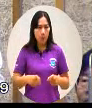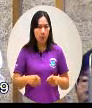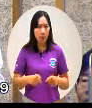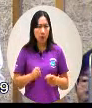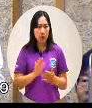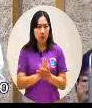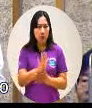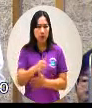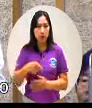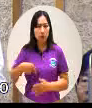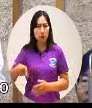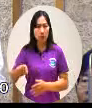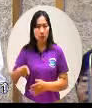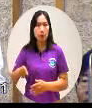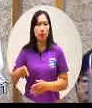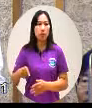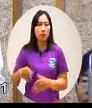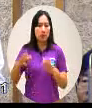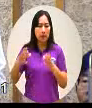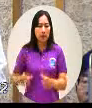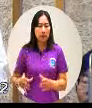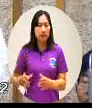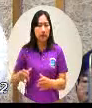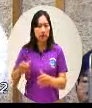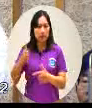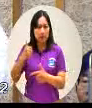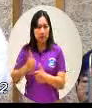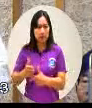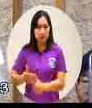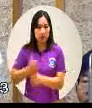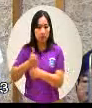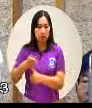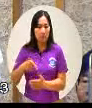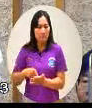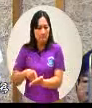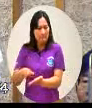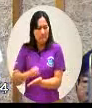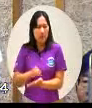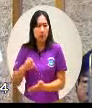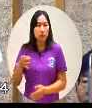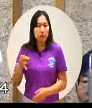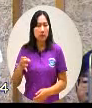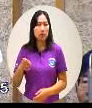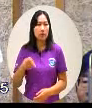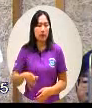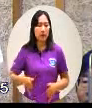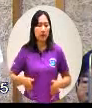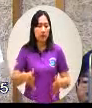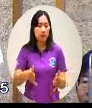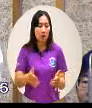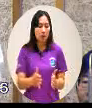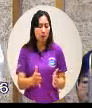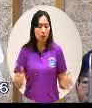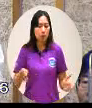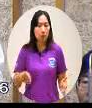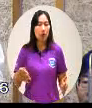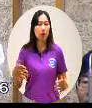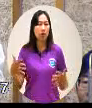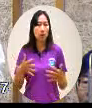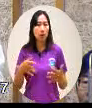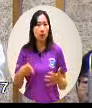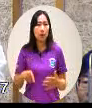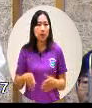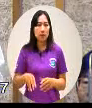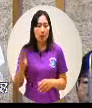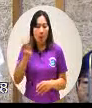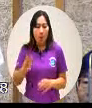下吼来征收这个经费，而、且包括这个渠道拓宽，搁一寡头拄啊议员关心的，就讲迄个抽水站。那